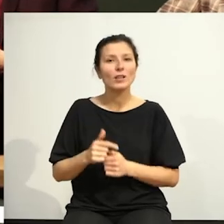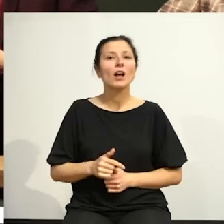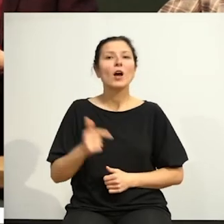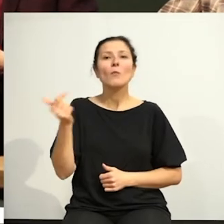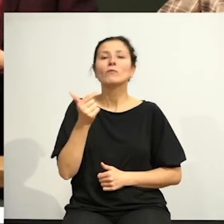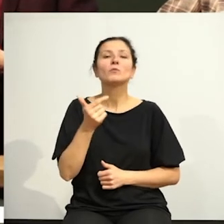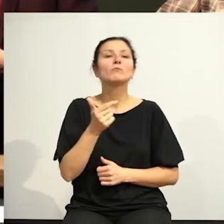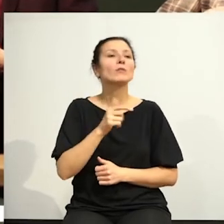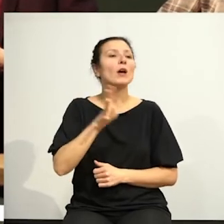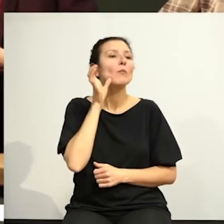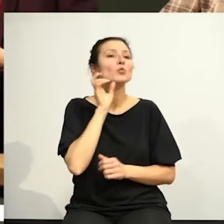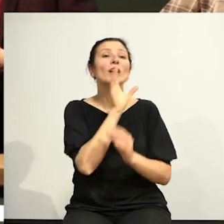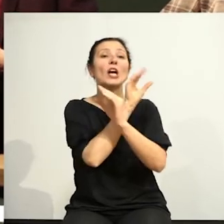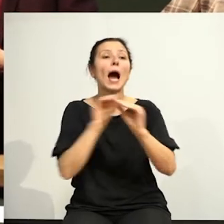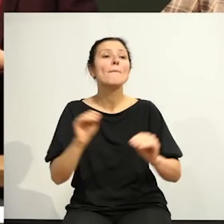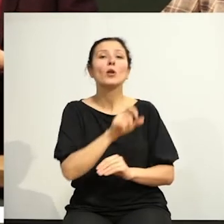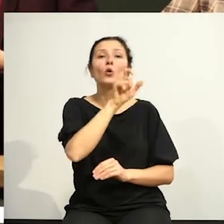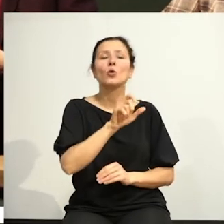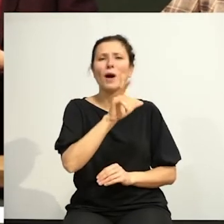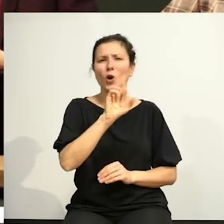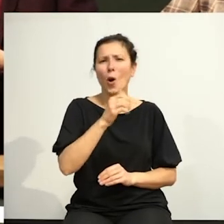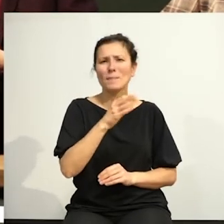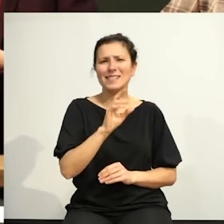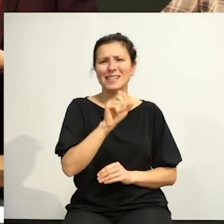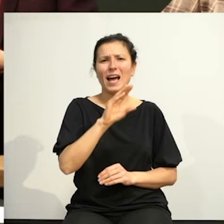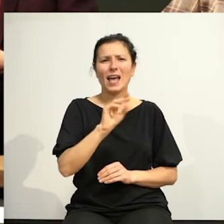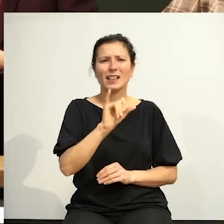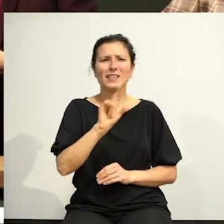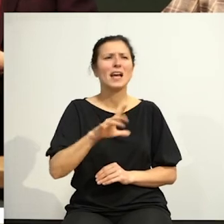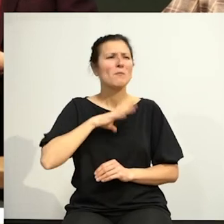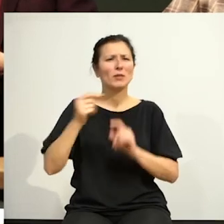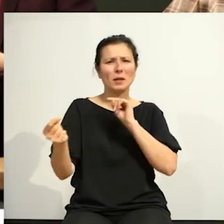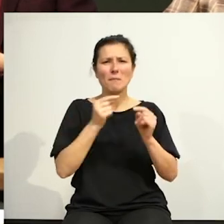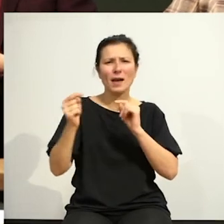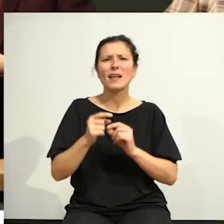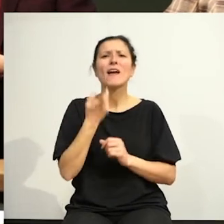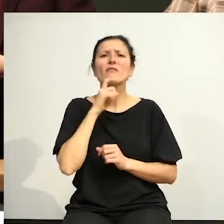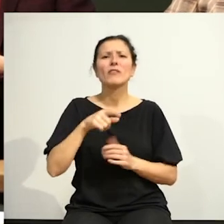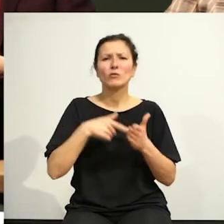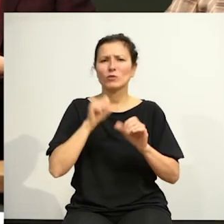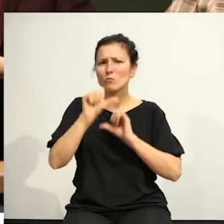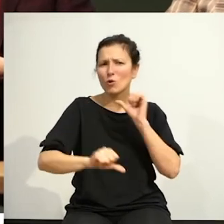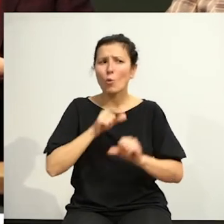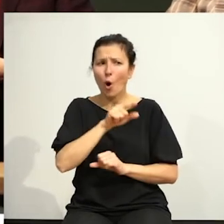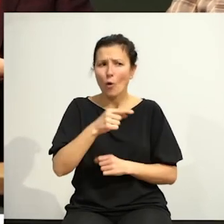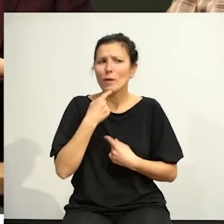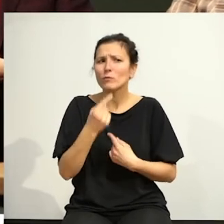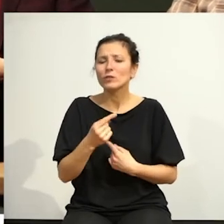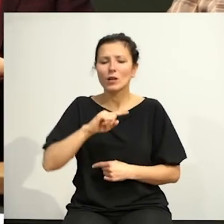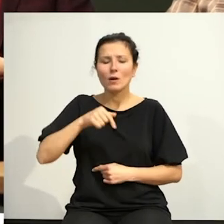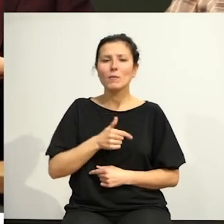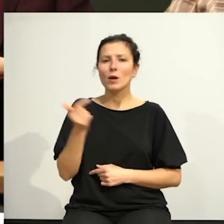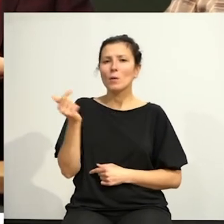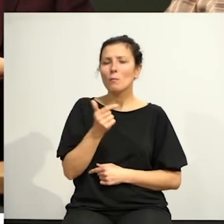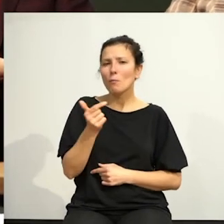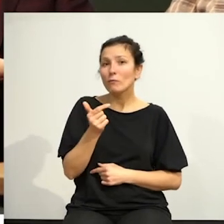apelem Elizy Kąckiej, która w takim panelu, który się odbywał w kwietniu tego roku, ona tam powiedziała, że powinniśmy sobie Norwida